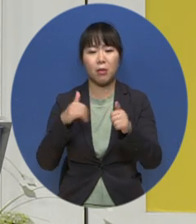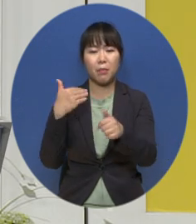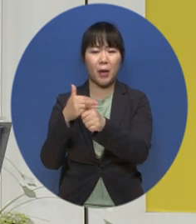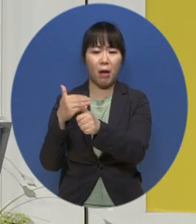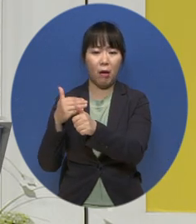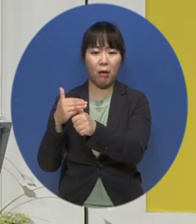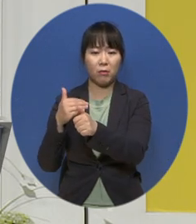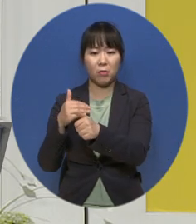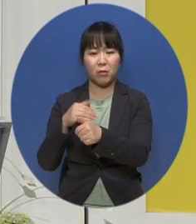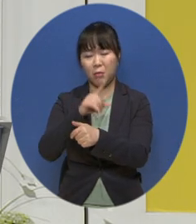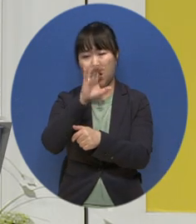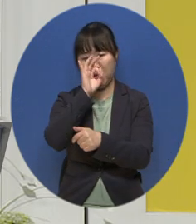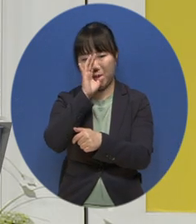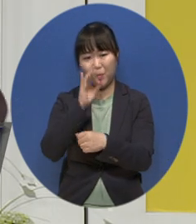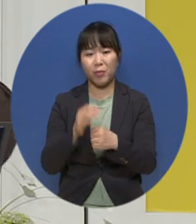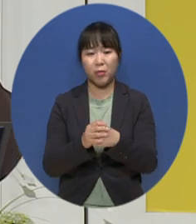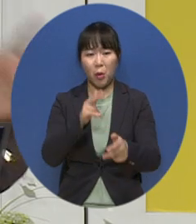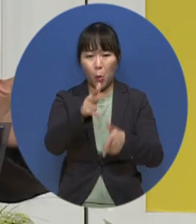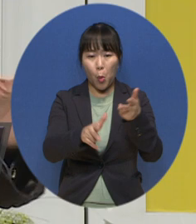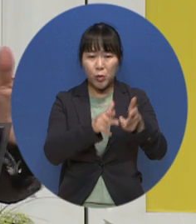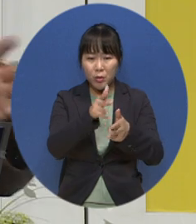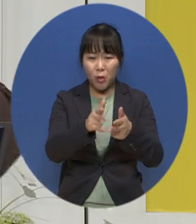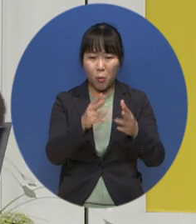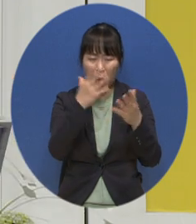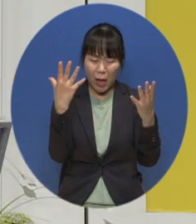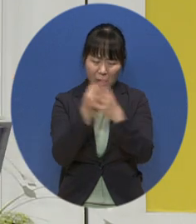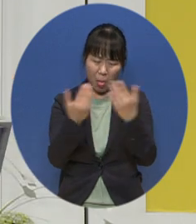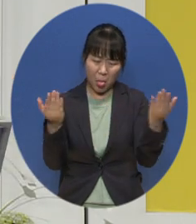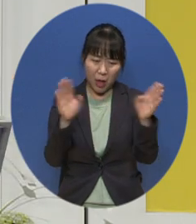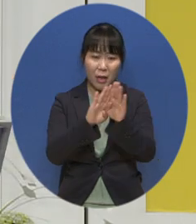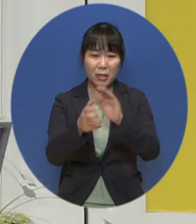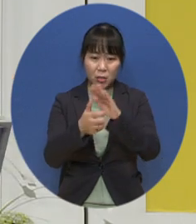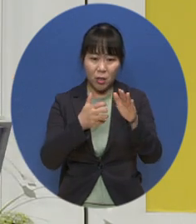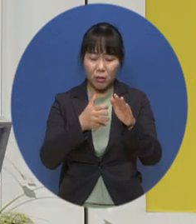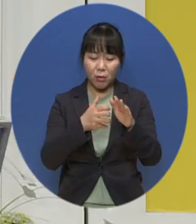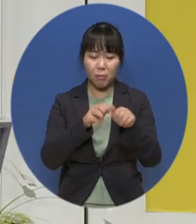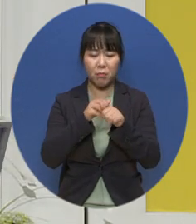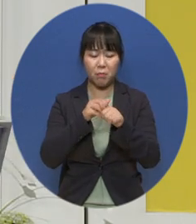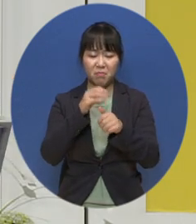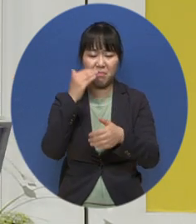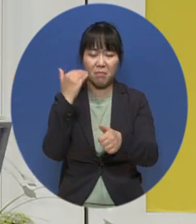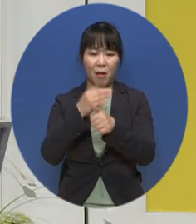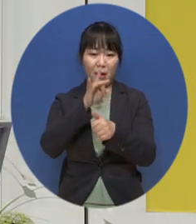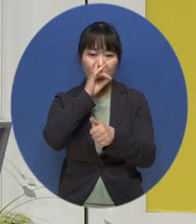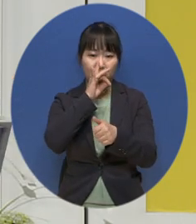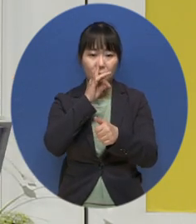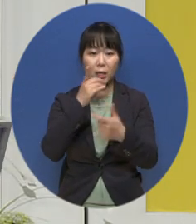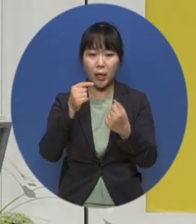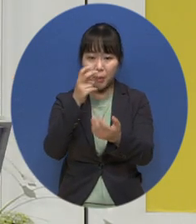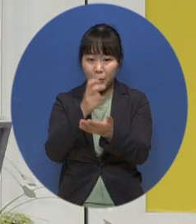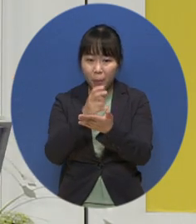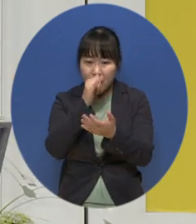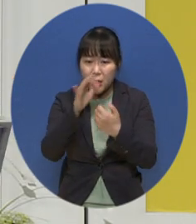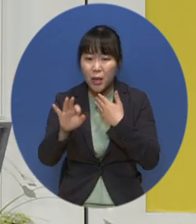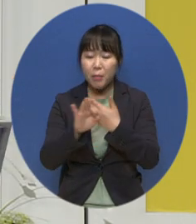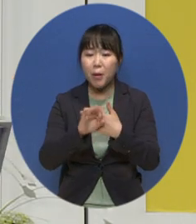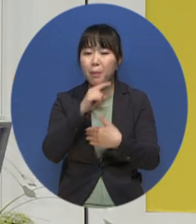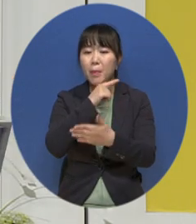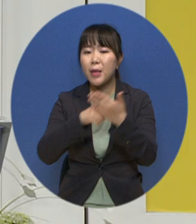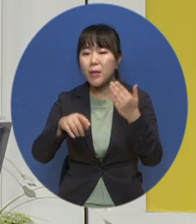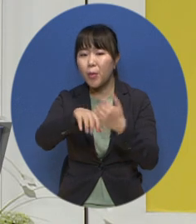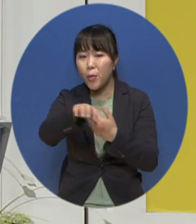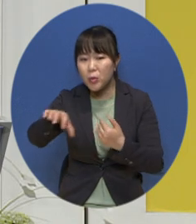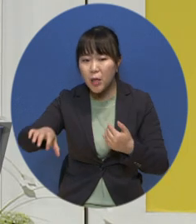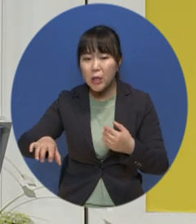c 키 가까이 불러 나가요 공작물을 폐업을 하기 전에는 못 내보냅니다 그런 법을 만들어 놨으면 요번에도 피해 입은 데다 대로